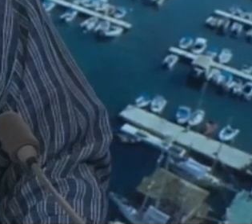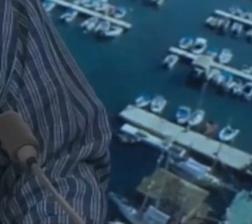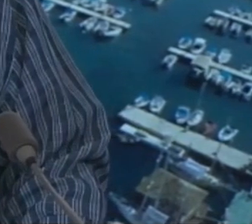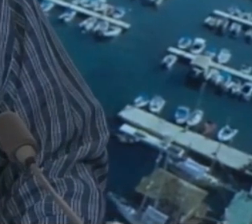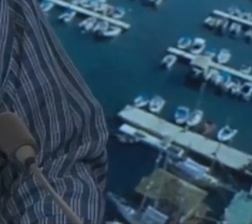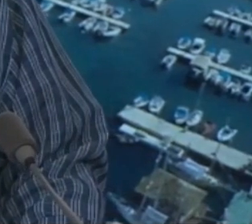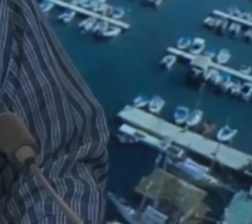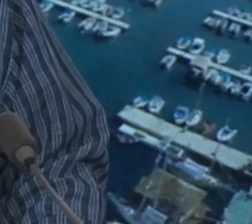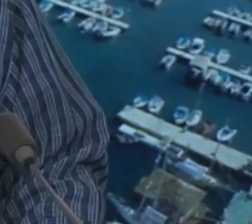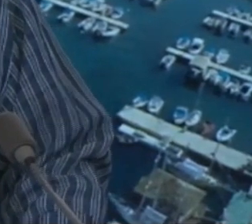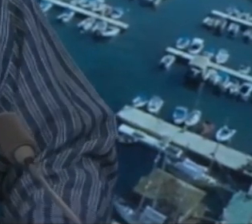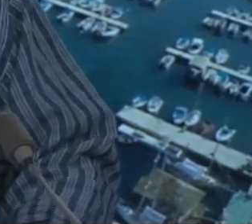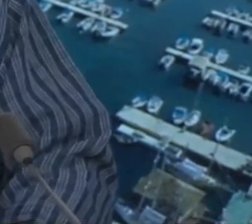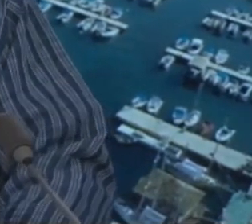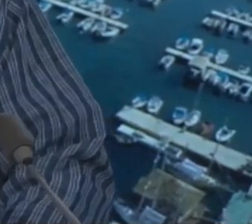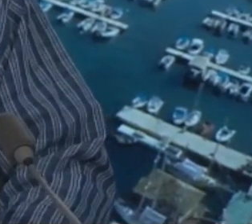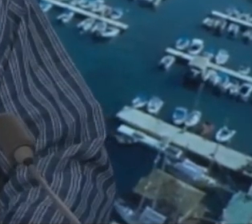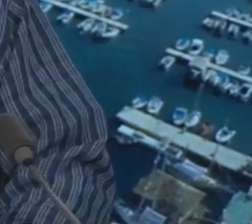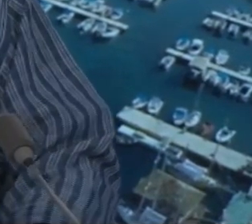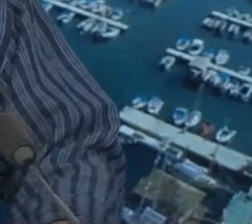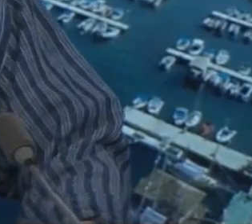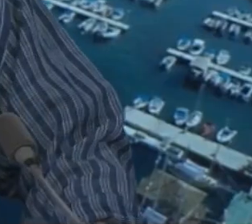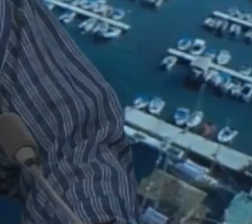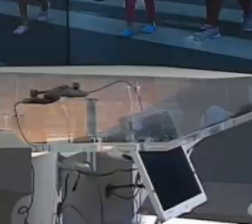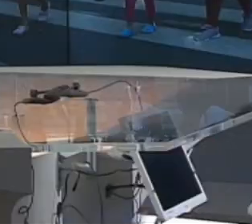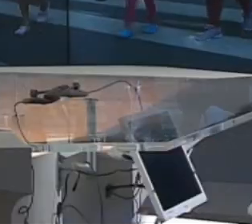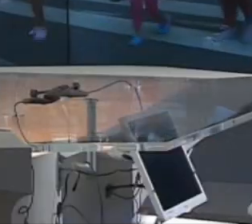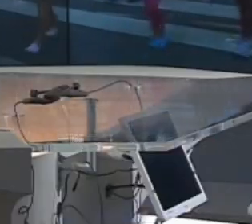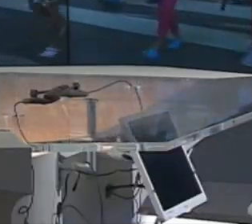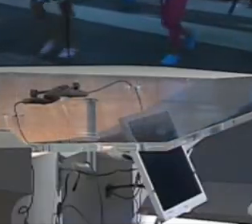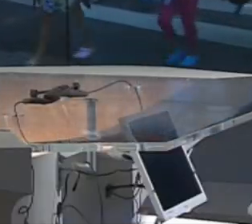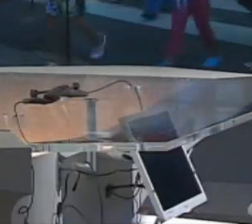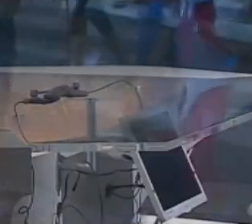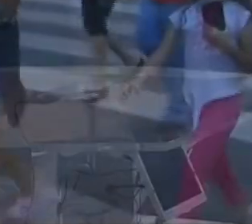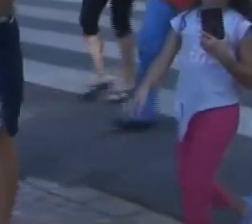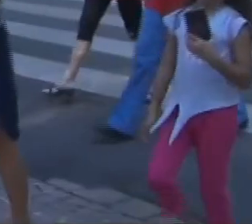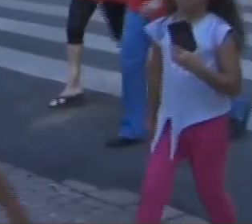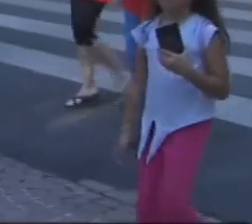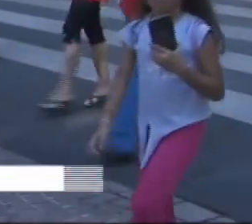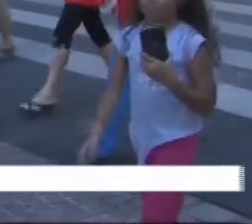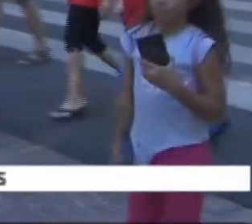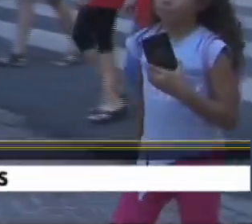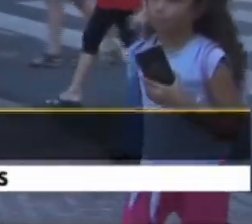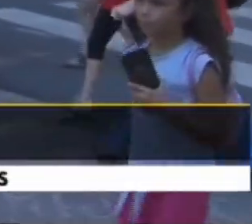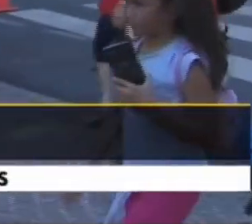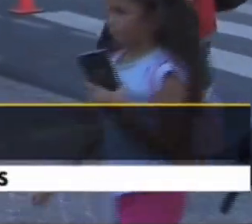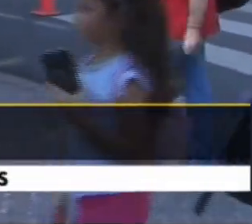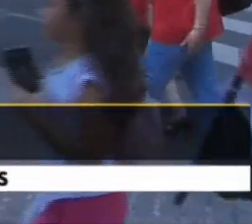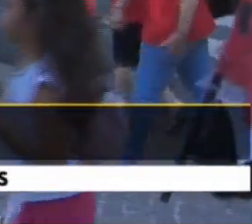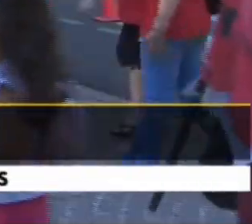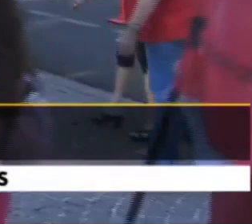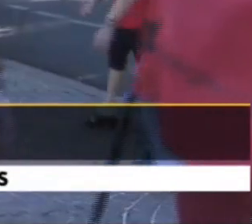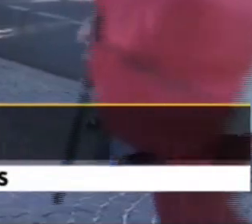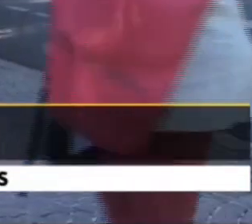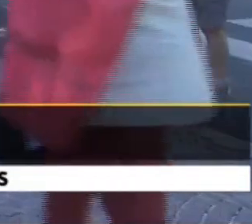cette réaction du SDIRAF à l'appel de ce syndicat pour la défense des intérêts des retraités